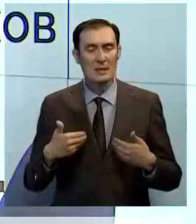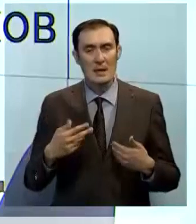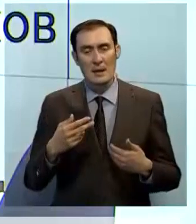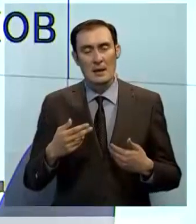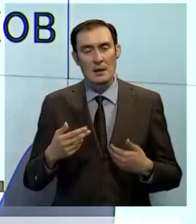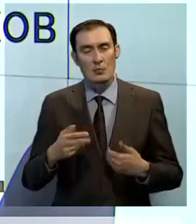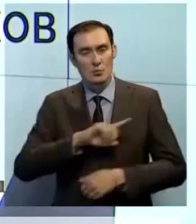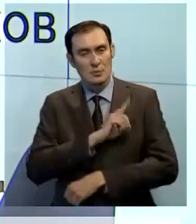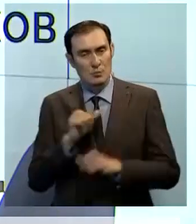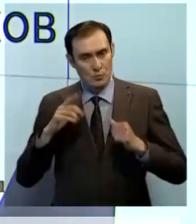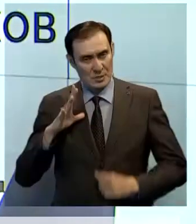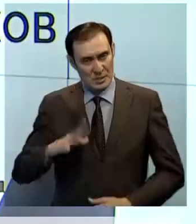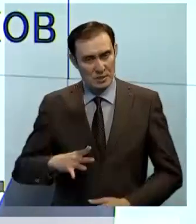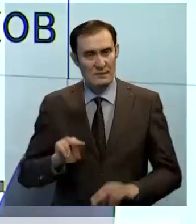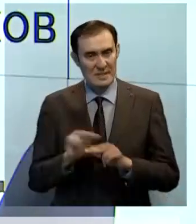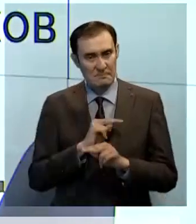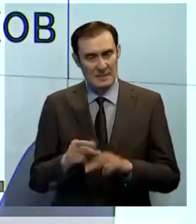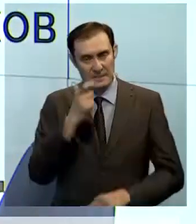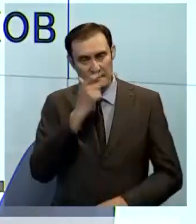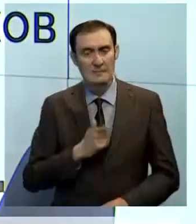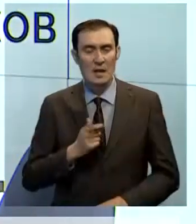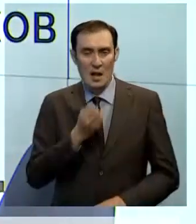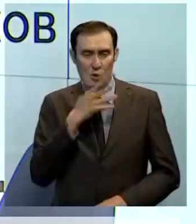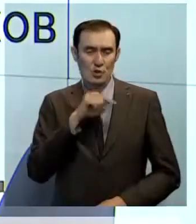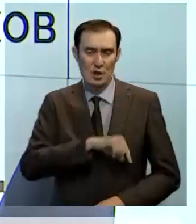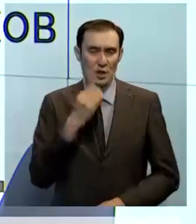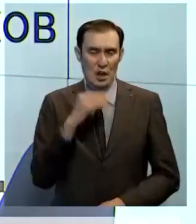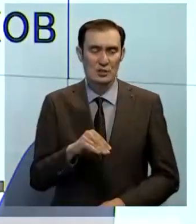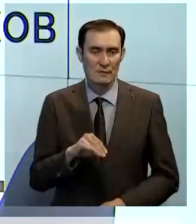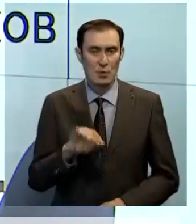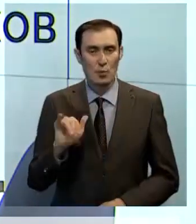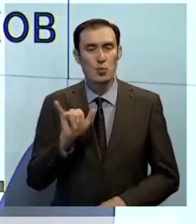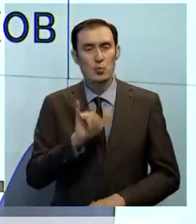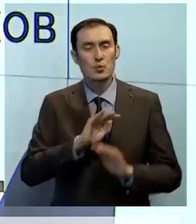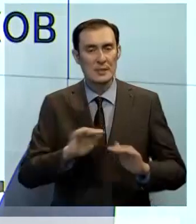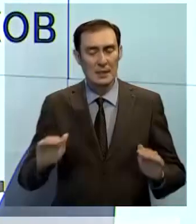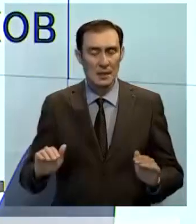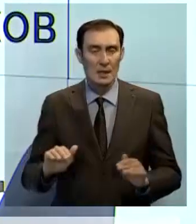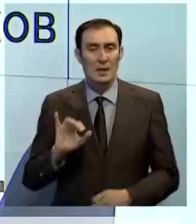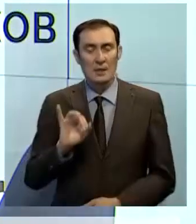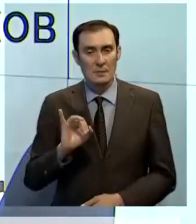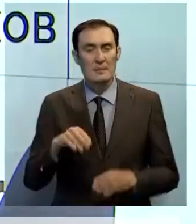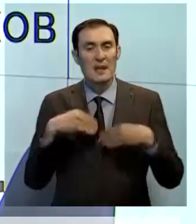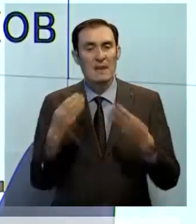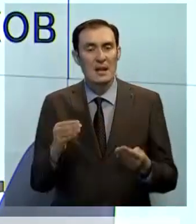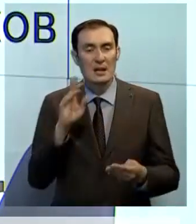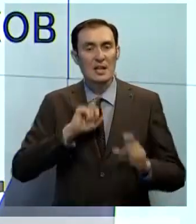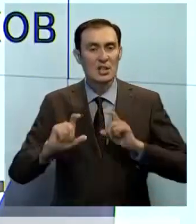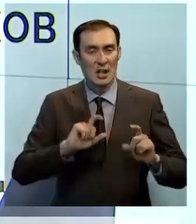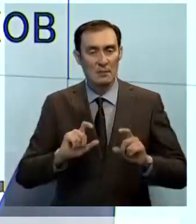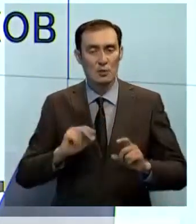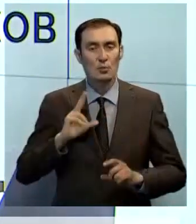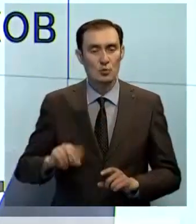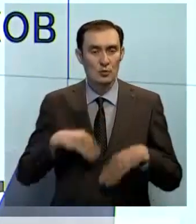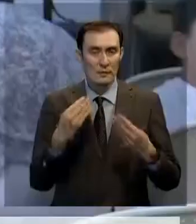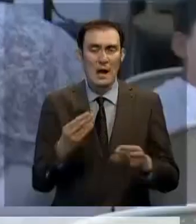проявляют усидчивость, такие хорошие качества. И мы отдавали, когда на шахматы,